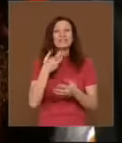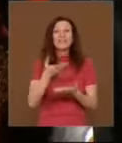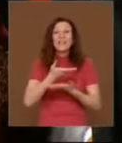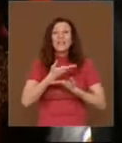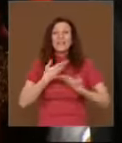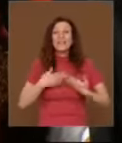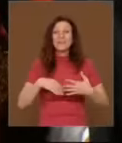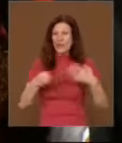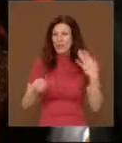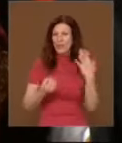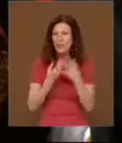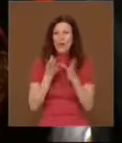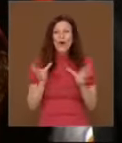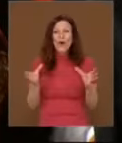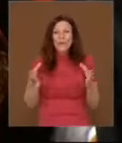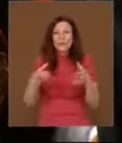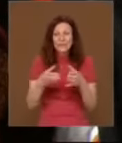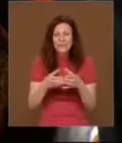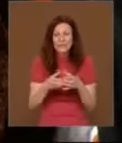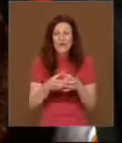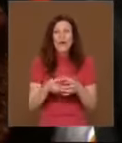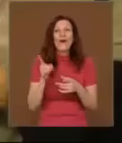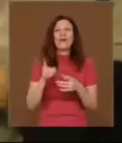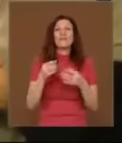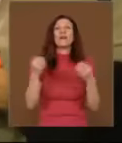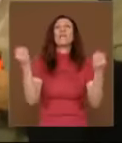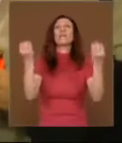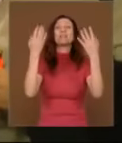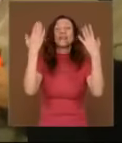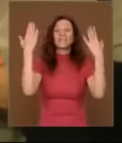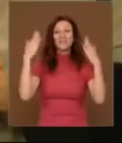Неговото ново общество, Неговата свята църква.